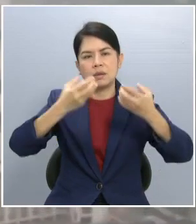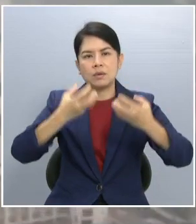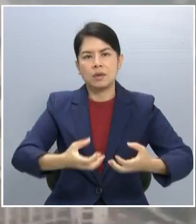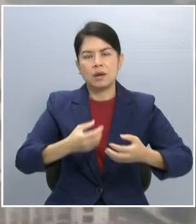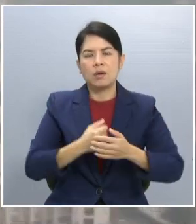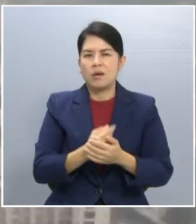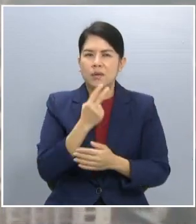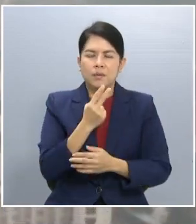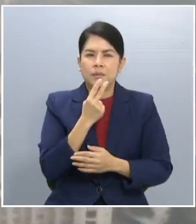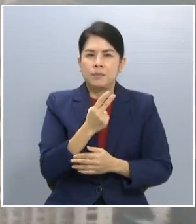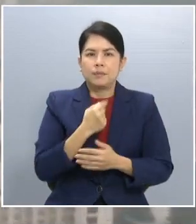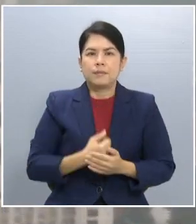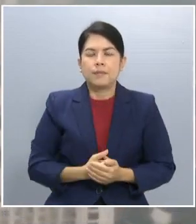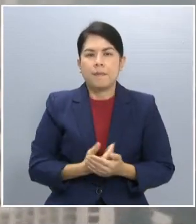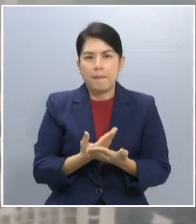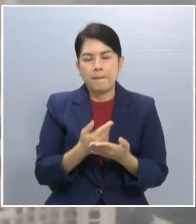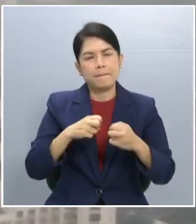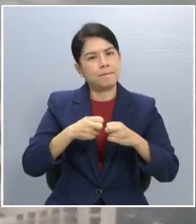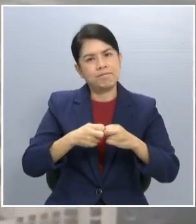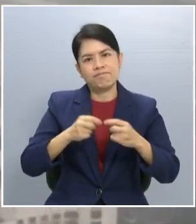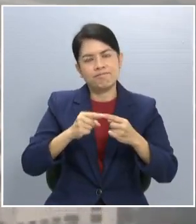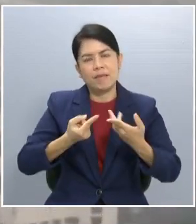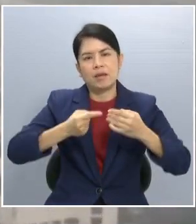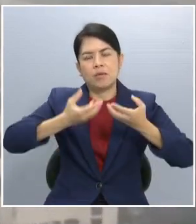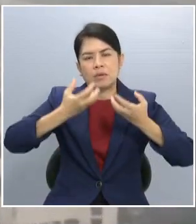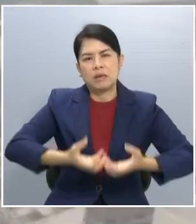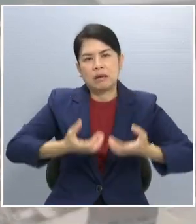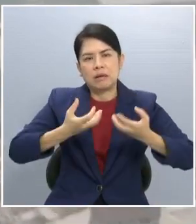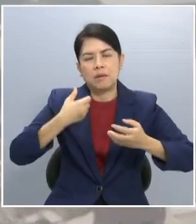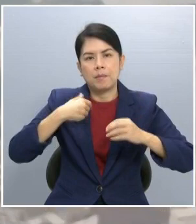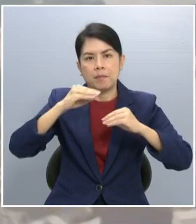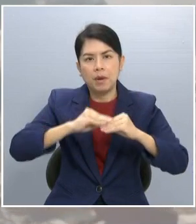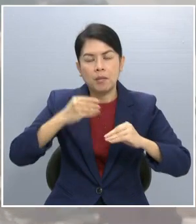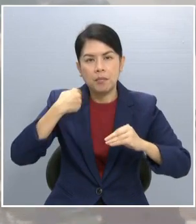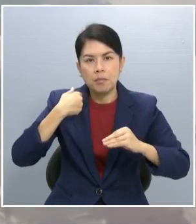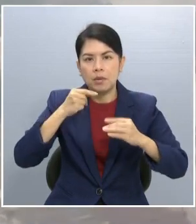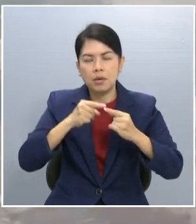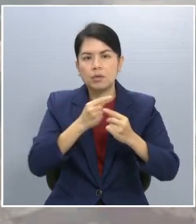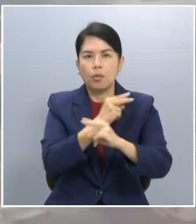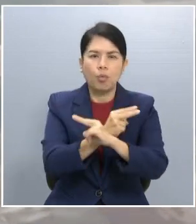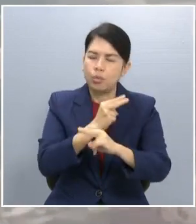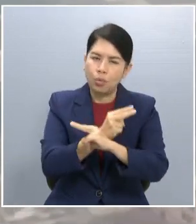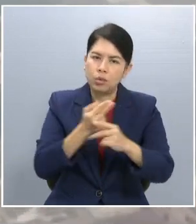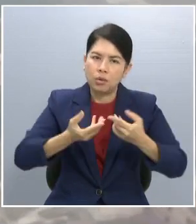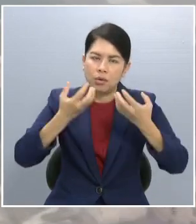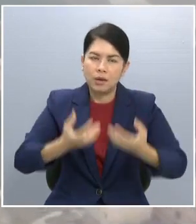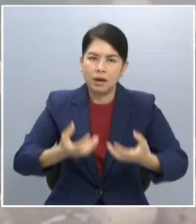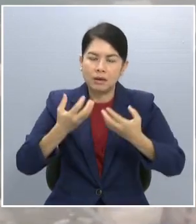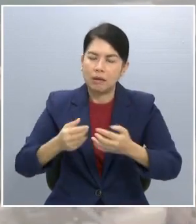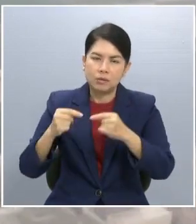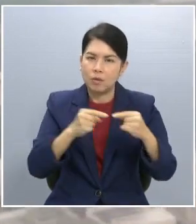วิกฤตอยู่และวิกฤตอีกต้องใช้เขย่านั้นวิกฤตแล้ววิกฤตอยู่วิกฤตอีกวิกฤตต่อ